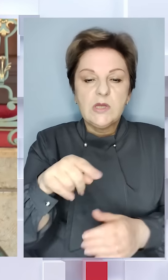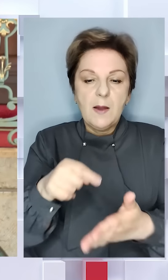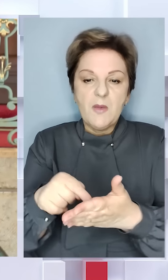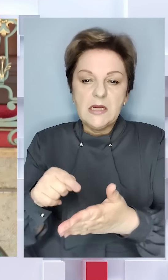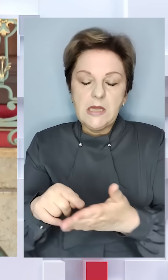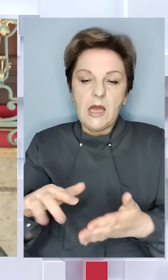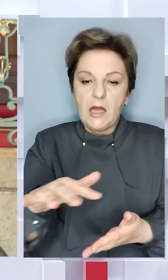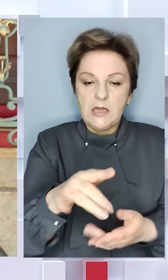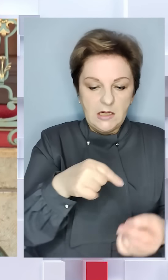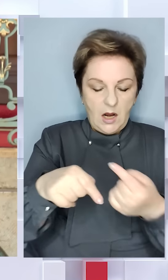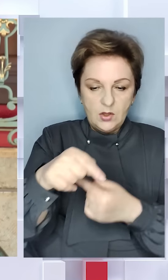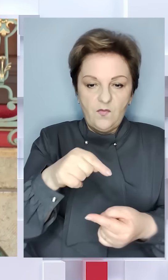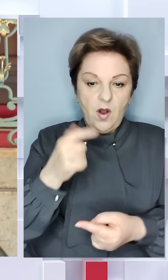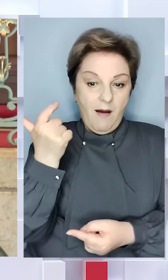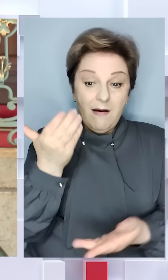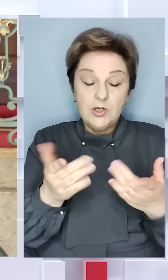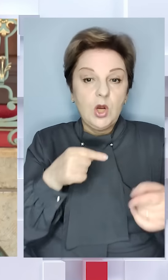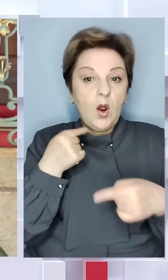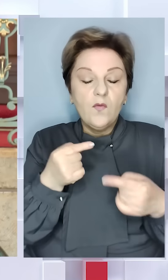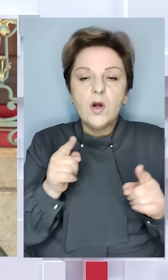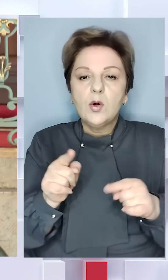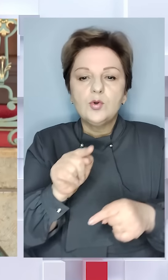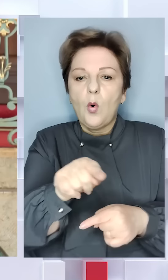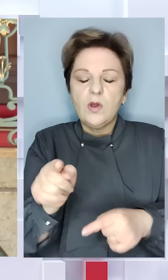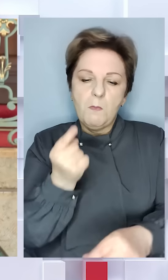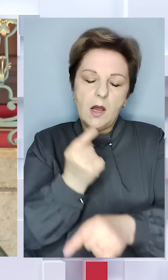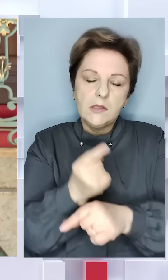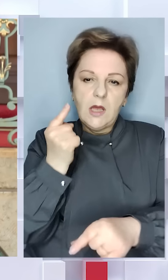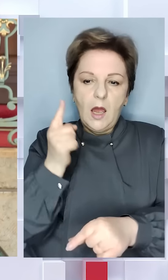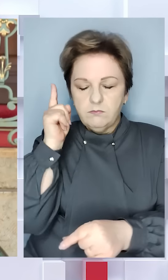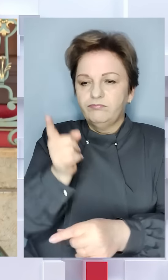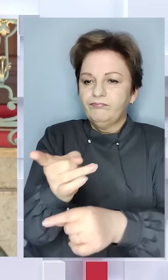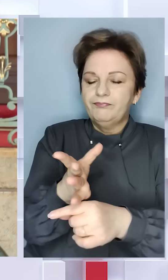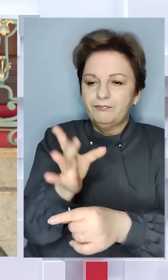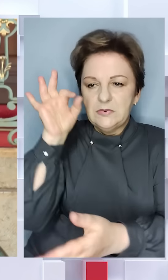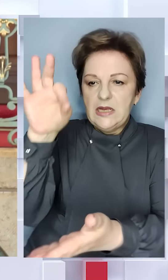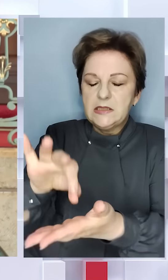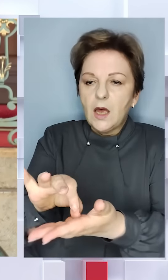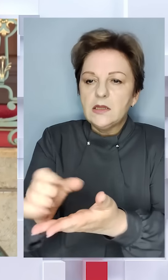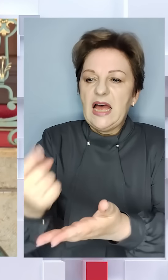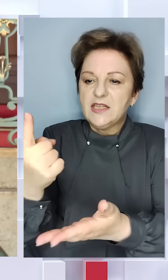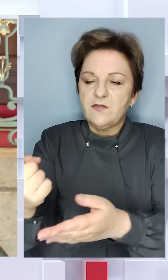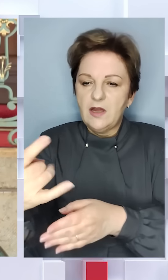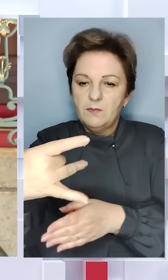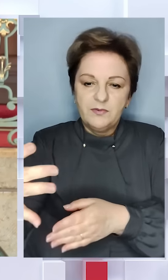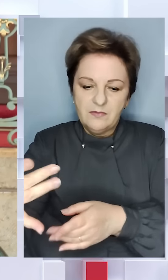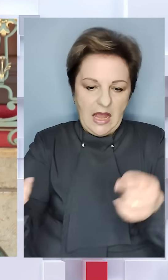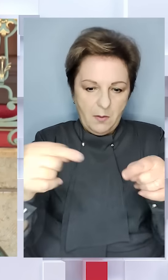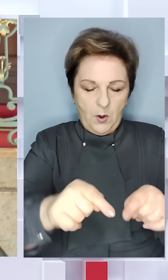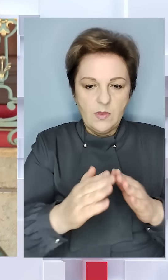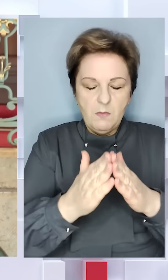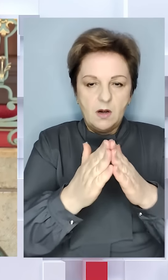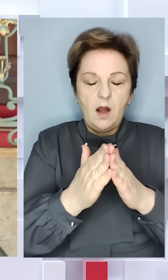міста і територію навколо Харкова, якщо ми кажемо, що їм заборонено цілити по точкам, звідки запускаються по ним